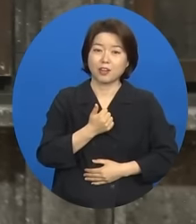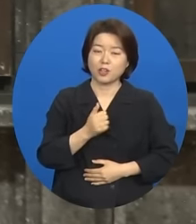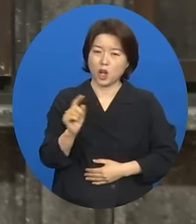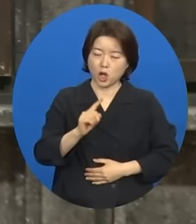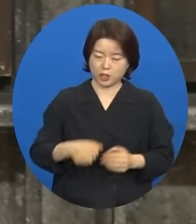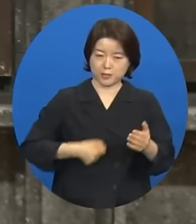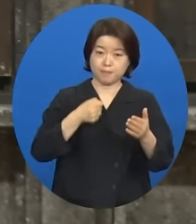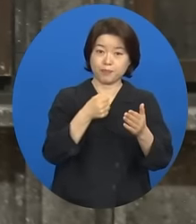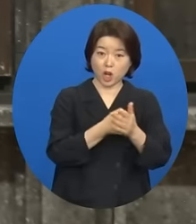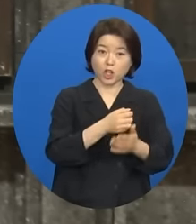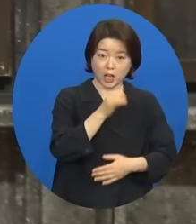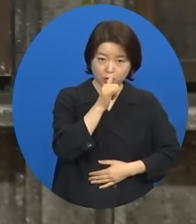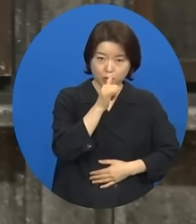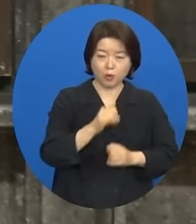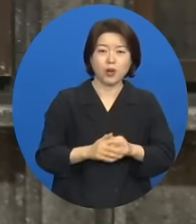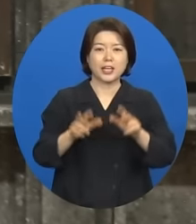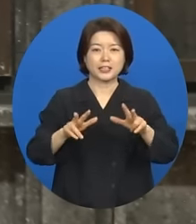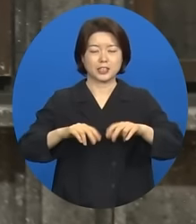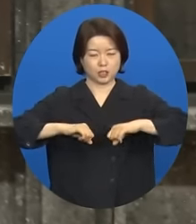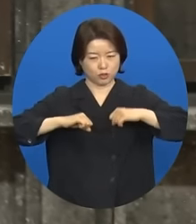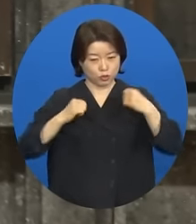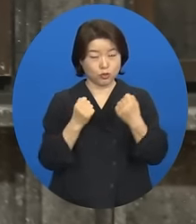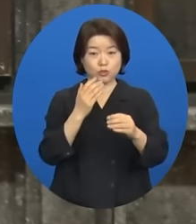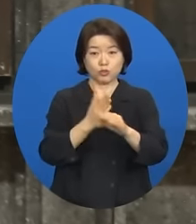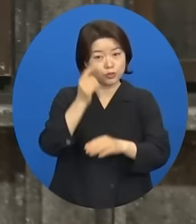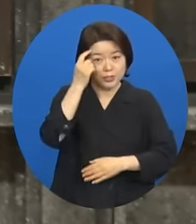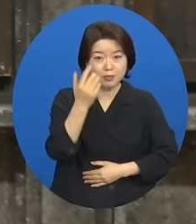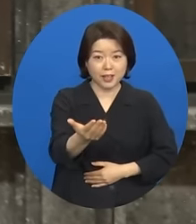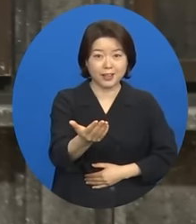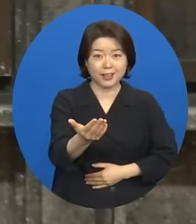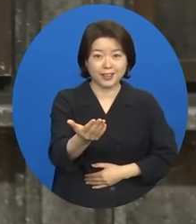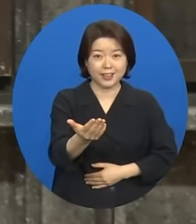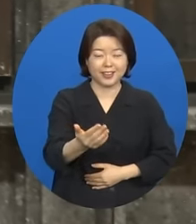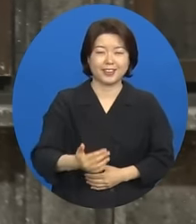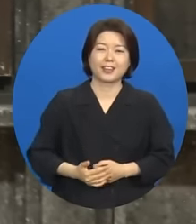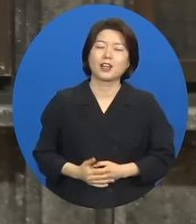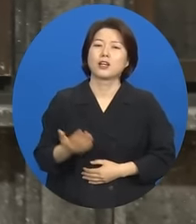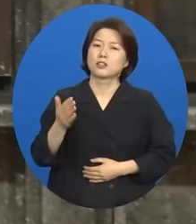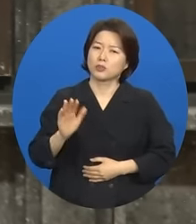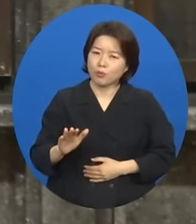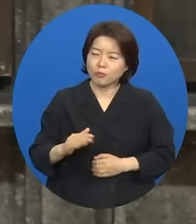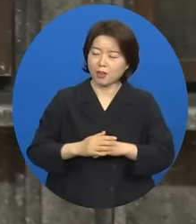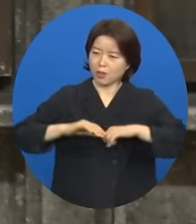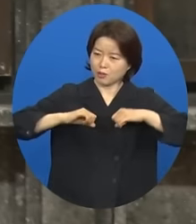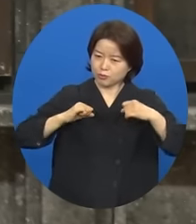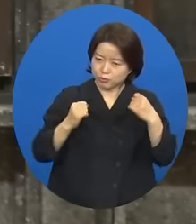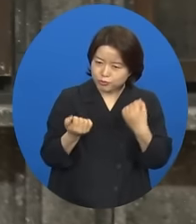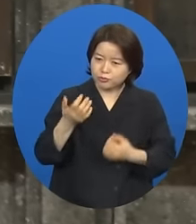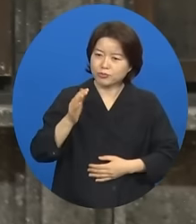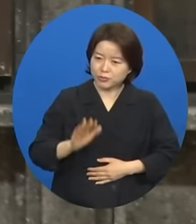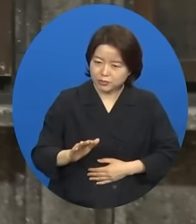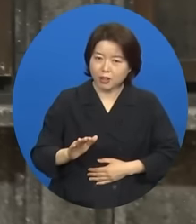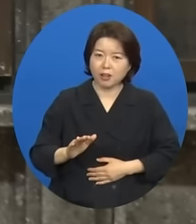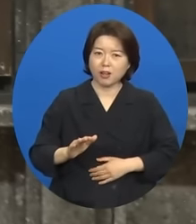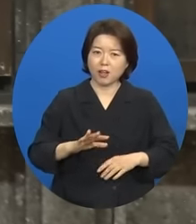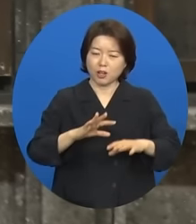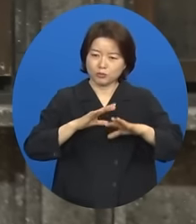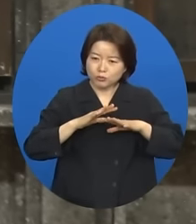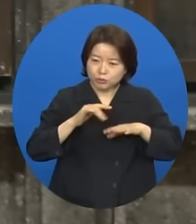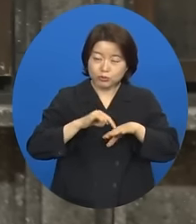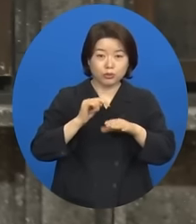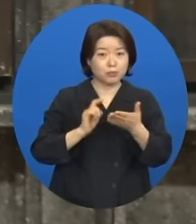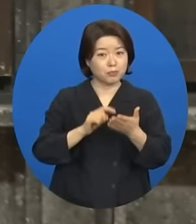그런 결단이 있으시고 지금 순종하고 계십니까? 근데 순종은 하고 있는데 두려운 마음이